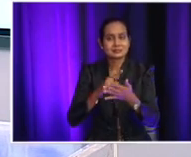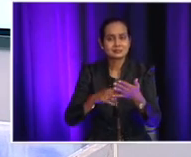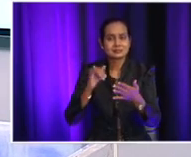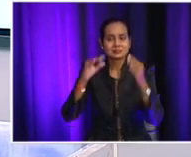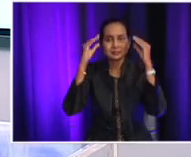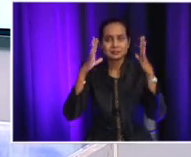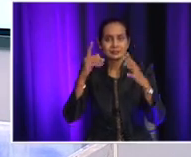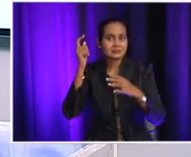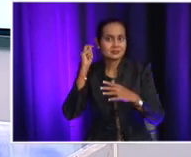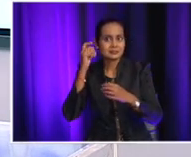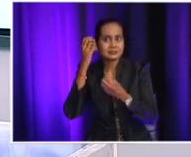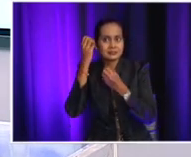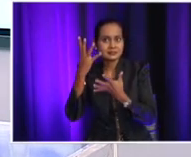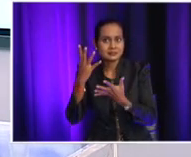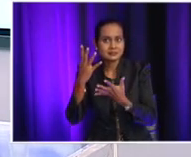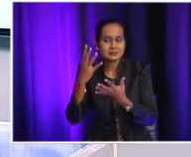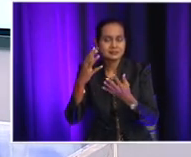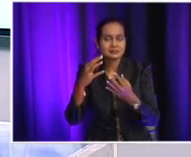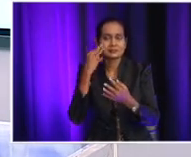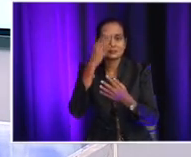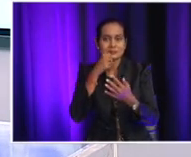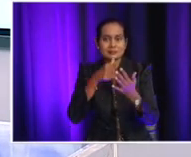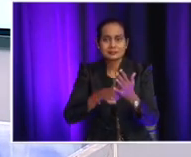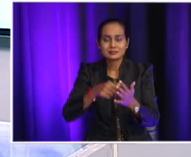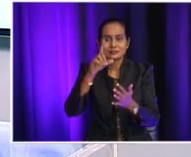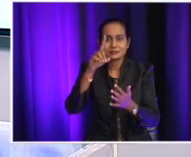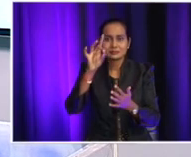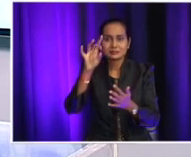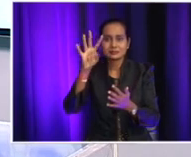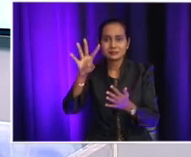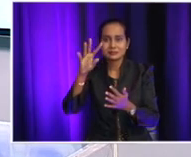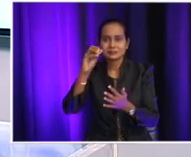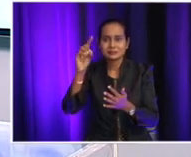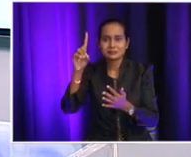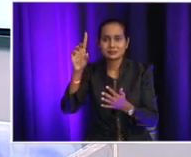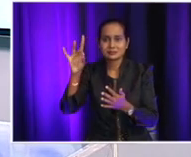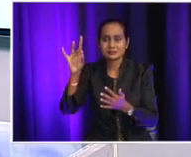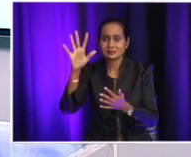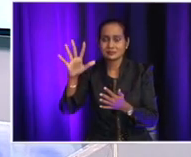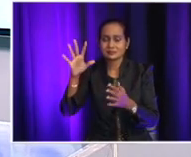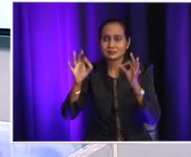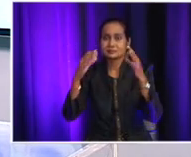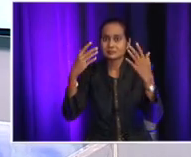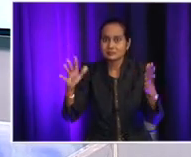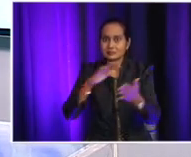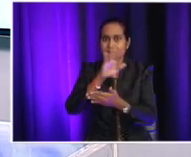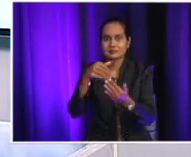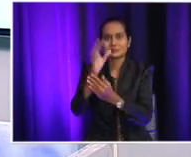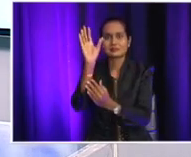tadi di halaman buku surat 184 dan 185 kalau udah semua